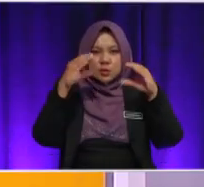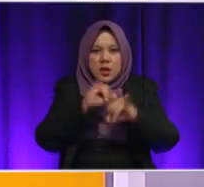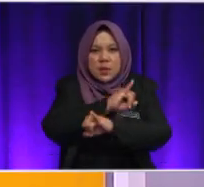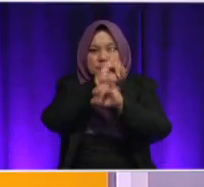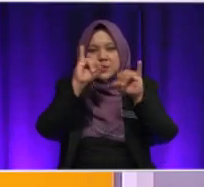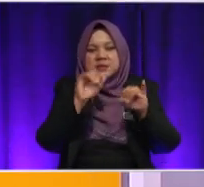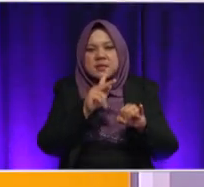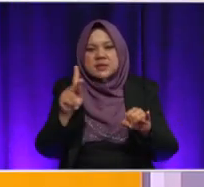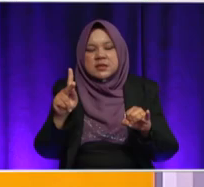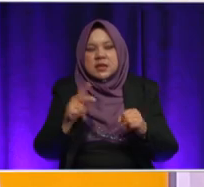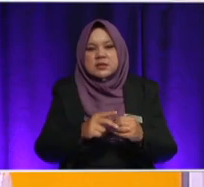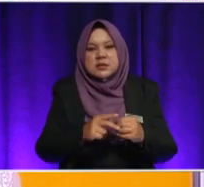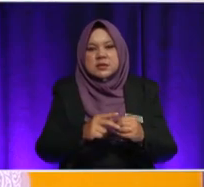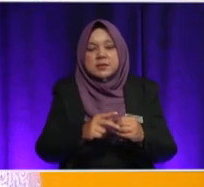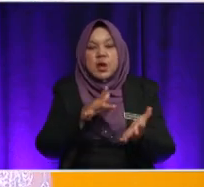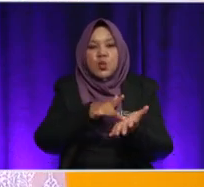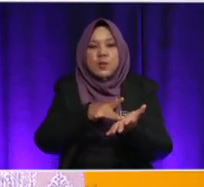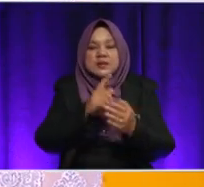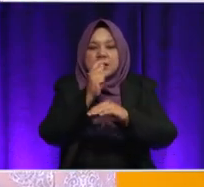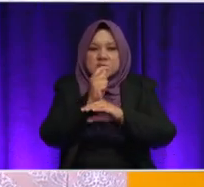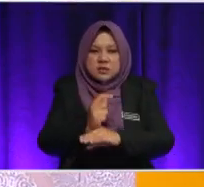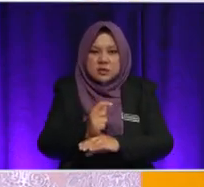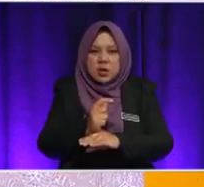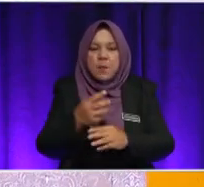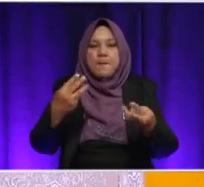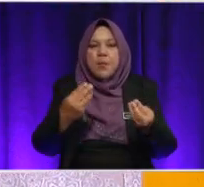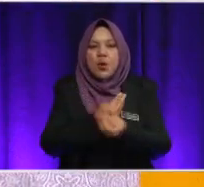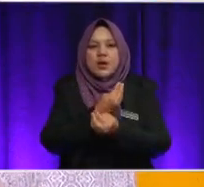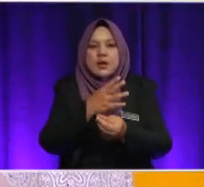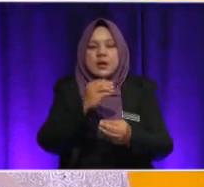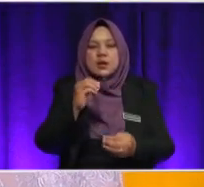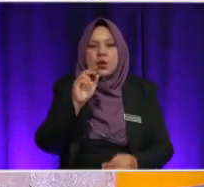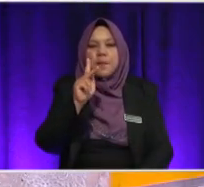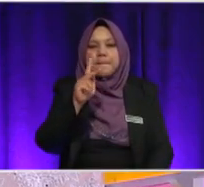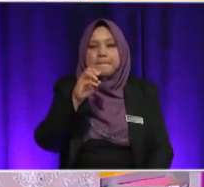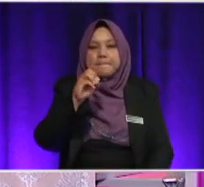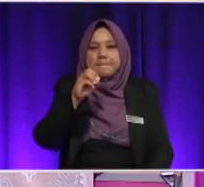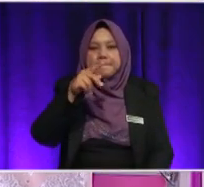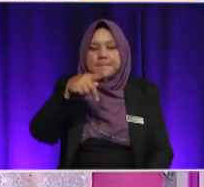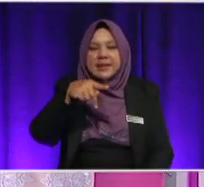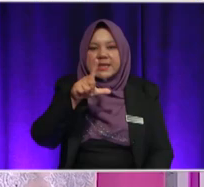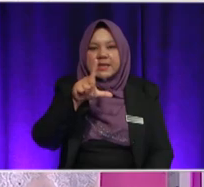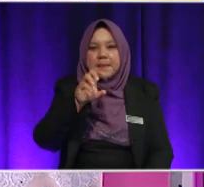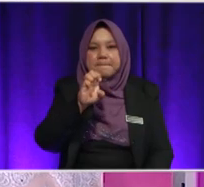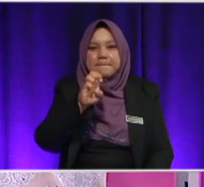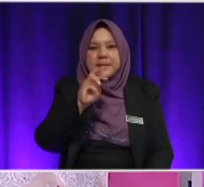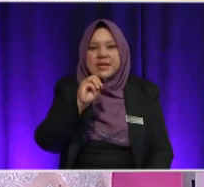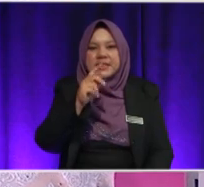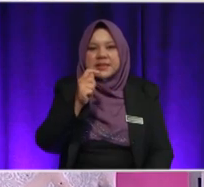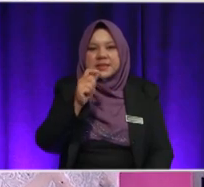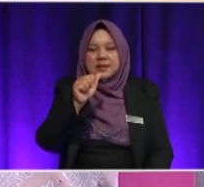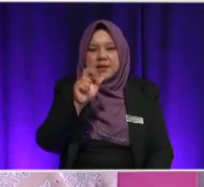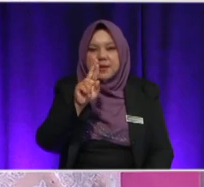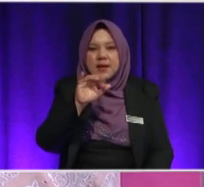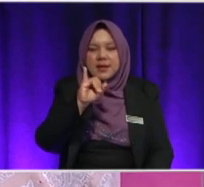mengenai perubahan tradisional perubahan dan perubahan komplementary daripada subject